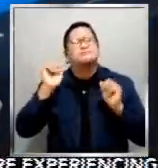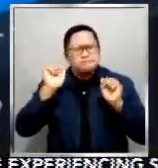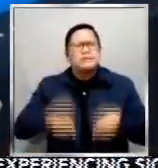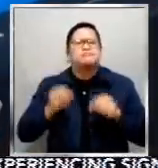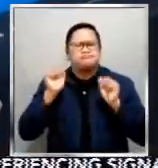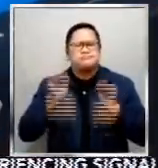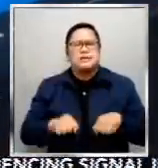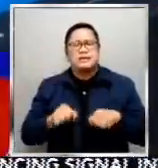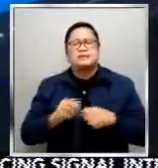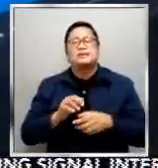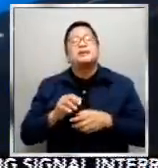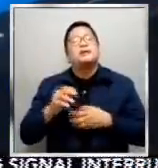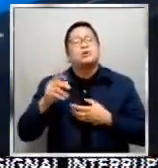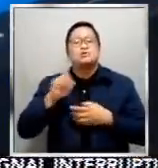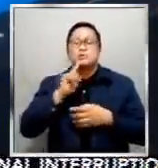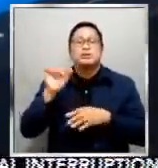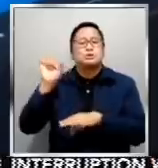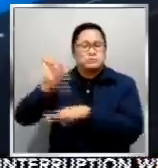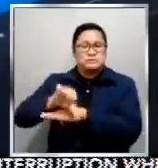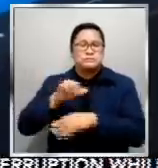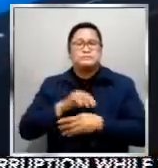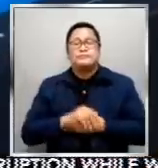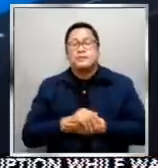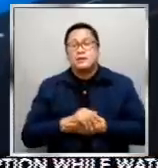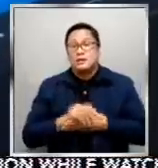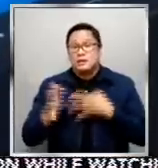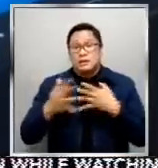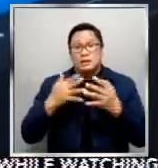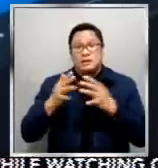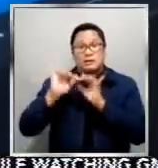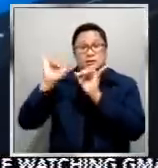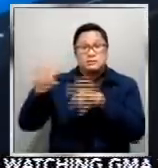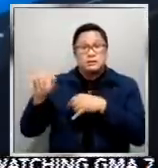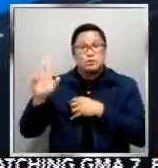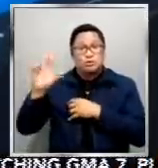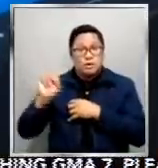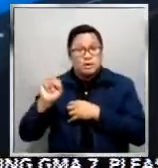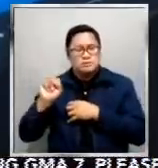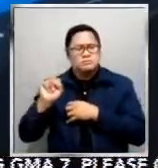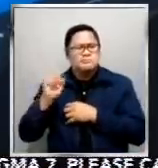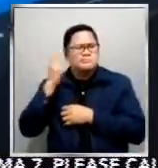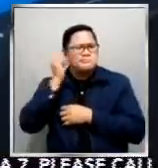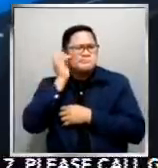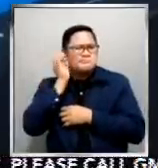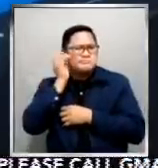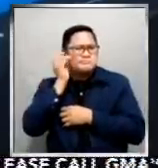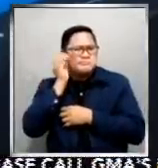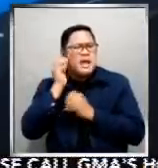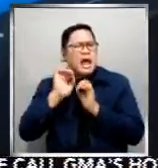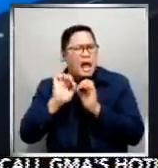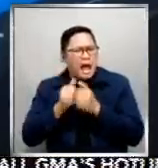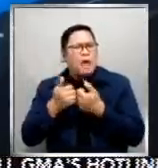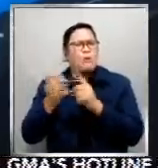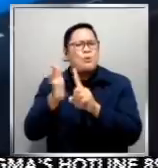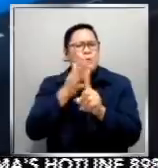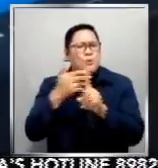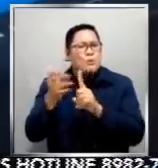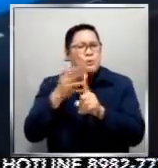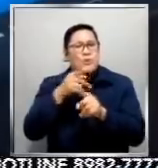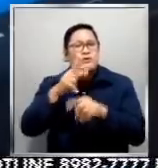system ko na lumaban. Habang nasa Amerika, ay nag-iisip ng paraan si Jeff kung paano makumbinsi ang mga pambato ng